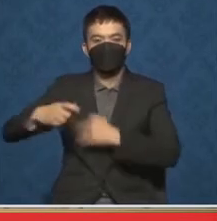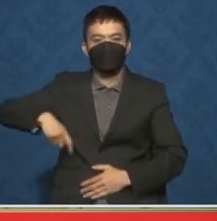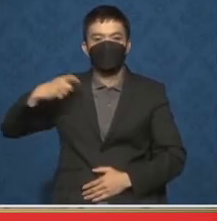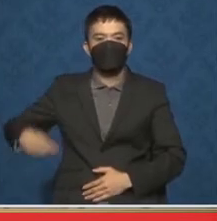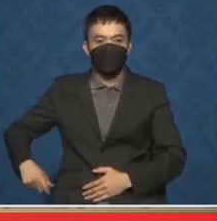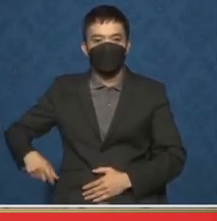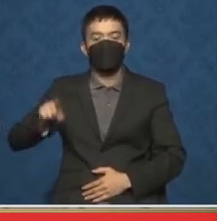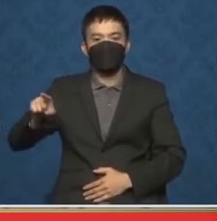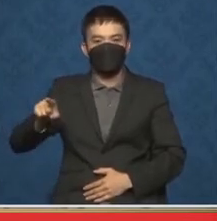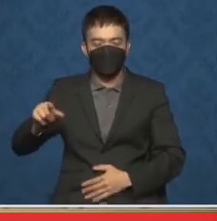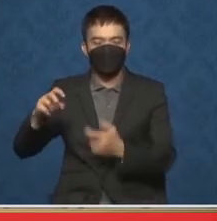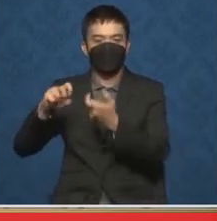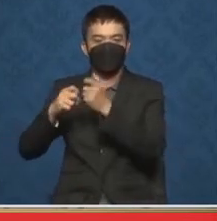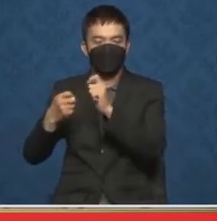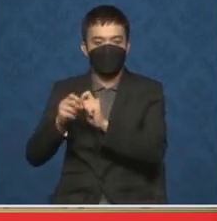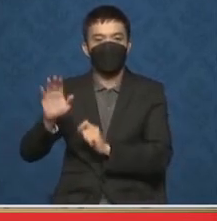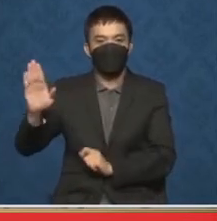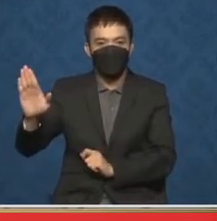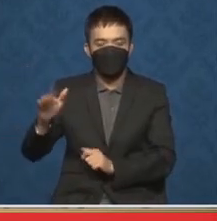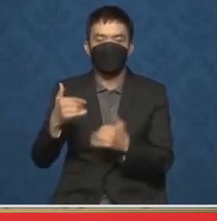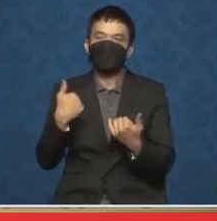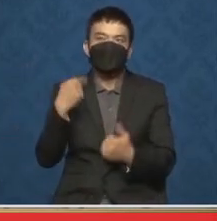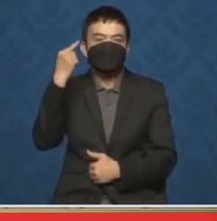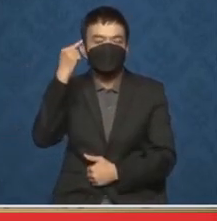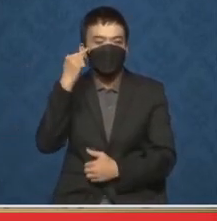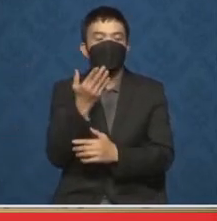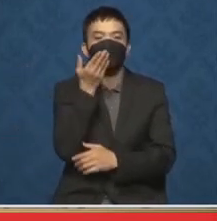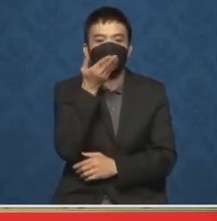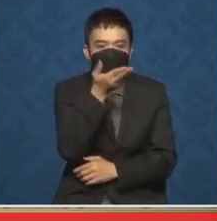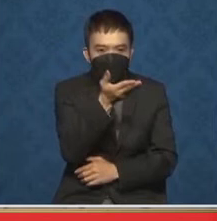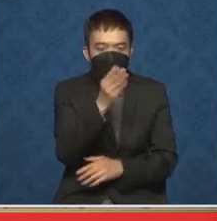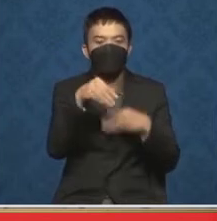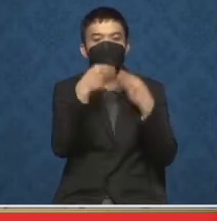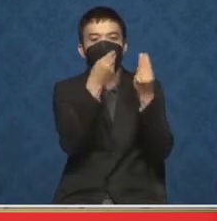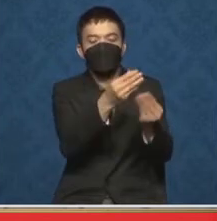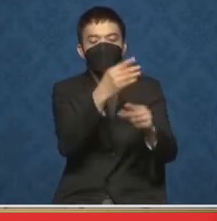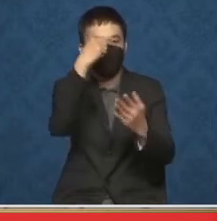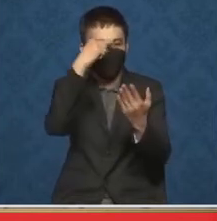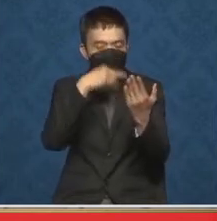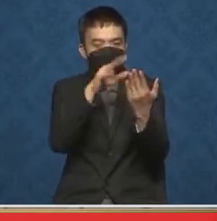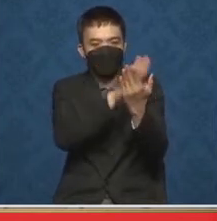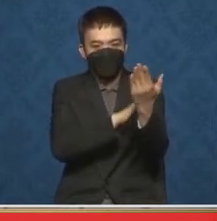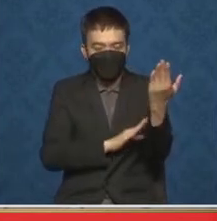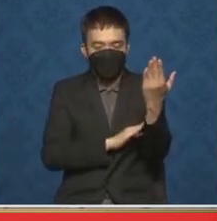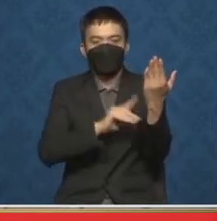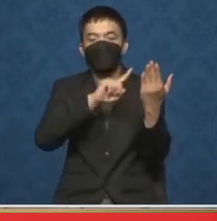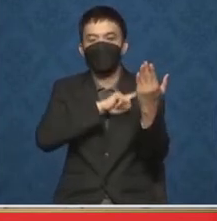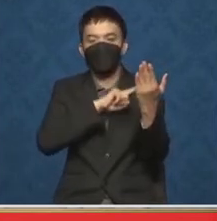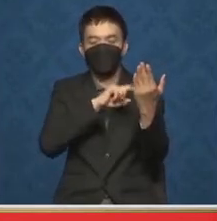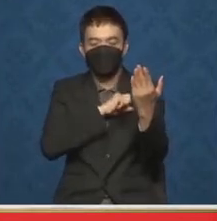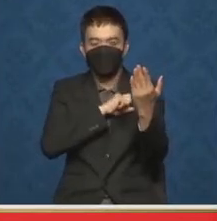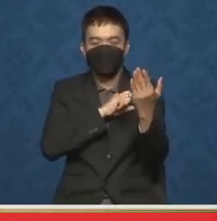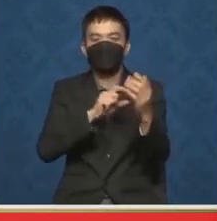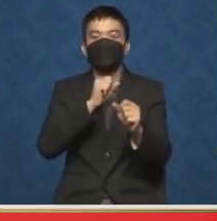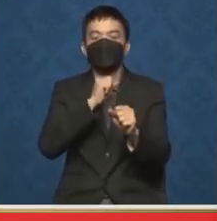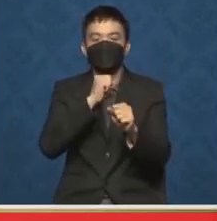ให้มีคำรองขอต่อไทยให้ช่วยทำหนาที่เป็สภานเชื่อมให้